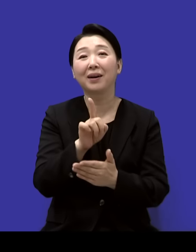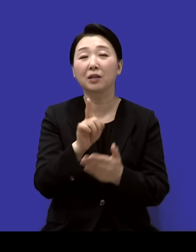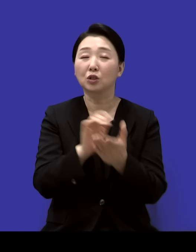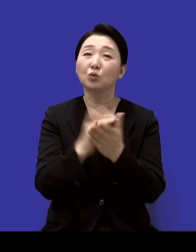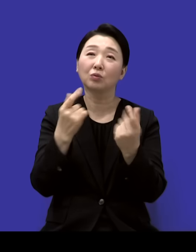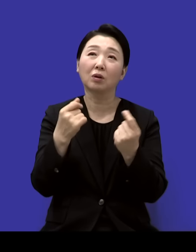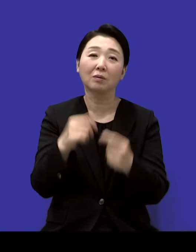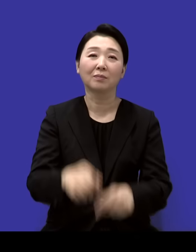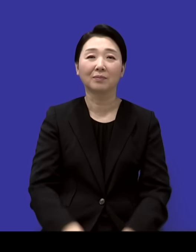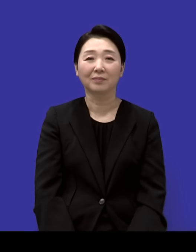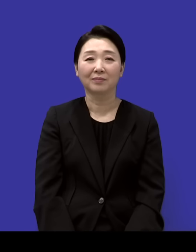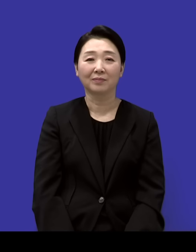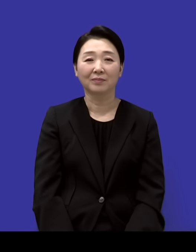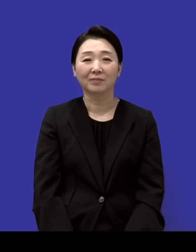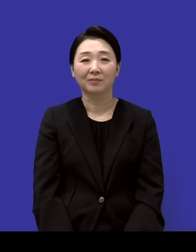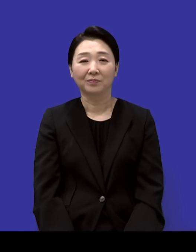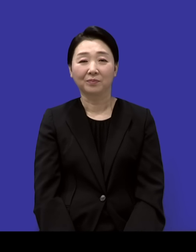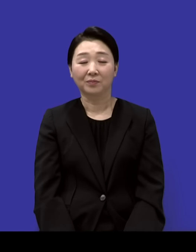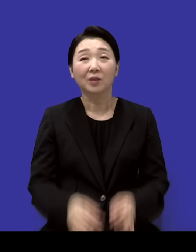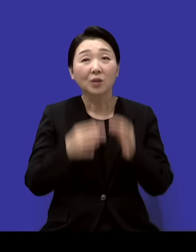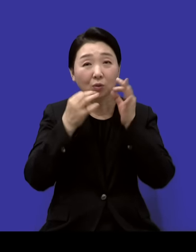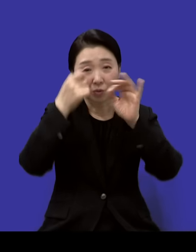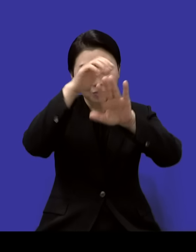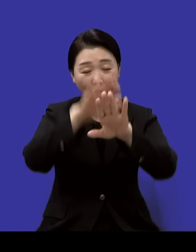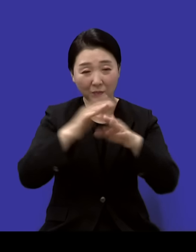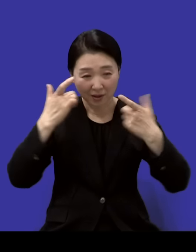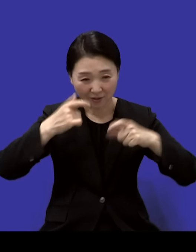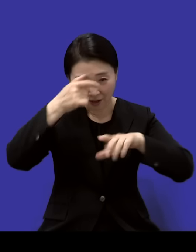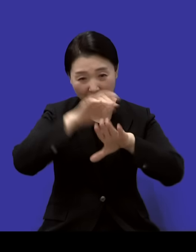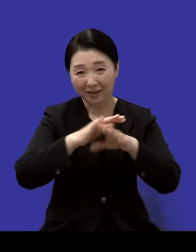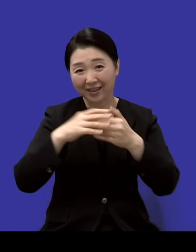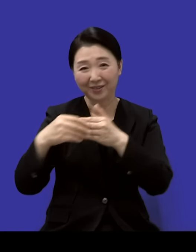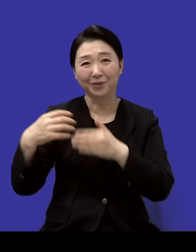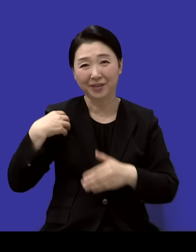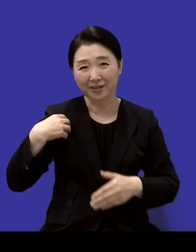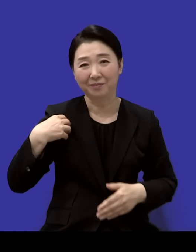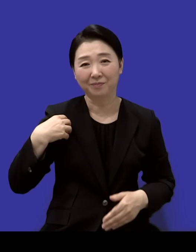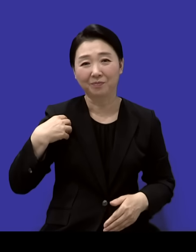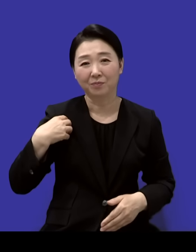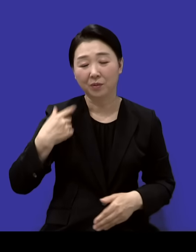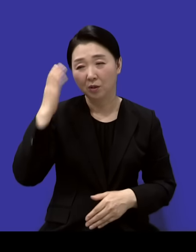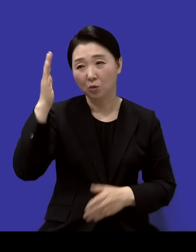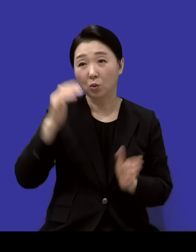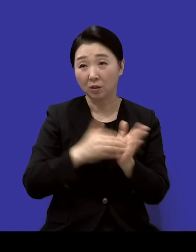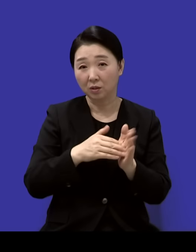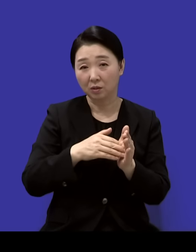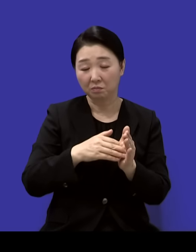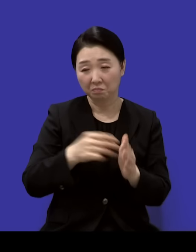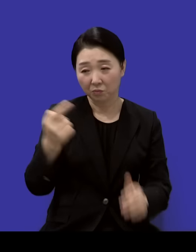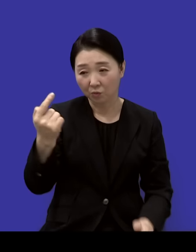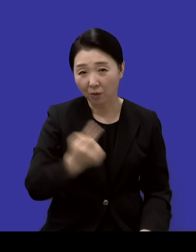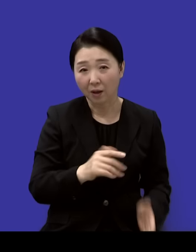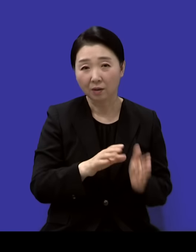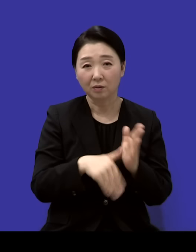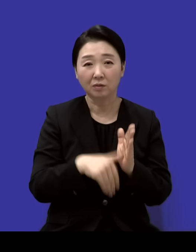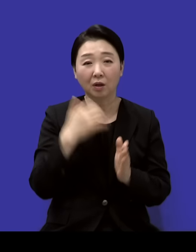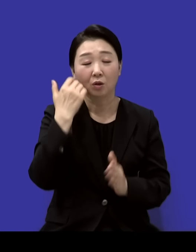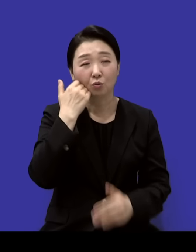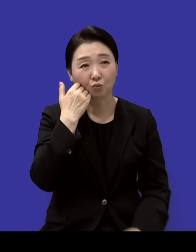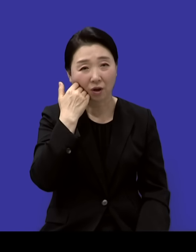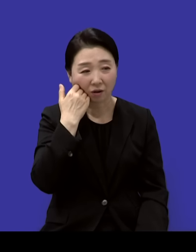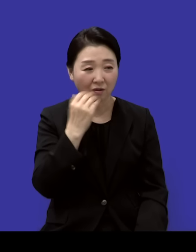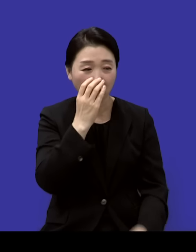친구처럼 그냥. 예. 근데 한 번은 제가 이제 금요 예배, 철야 예배를 제가 인도했거든요. 설교하고 내려오는데 한 성도님이 제 손에 5만